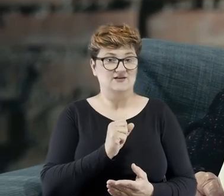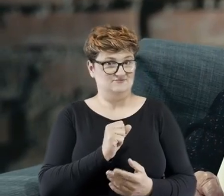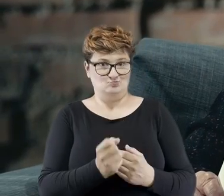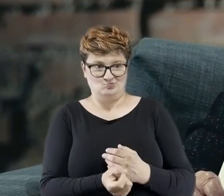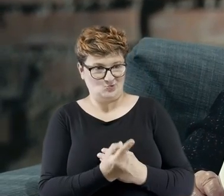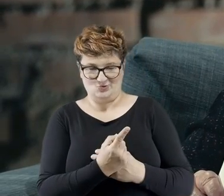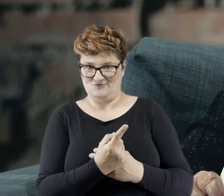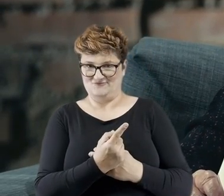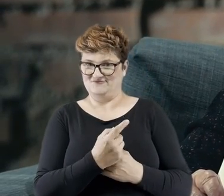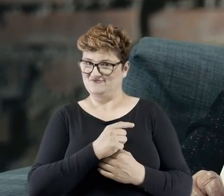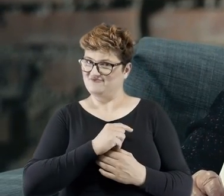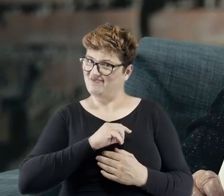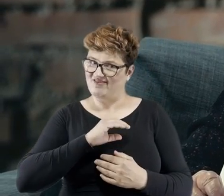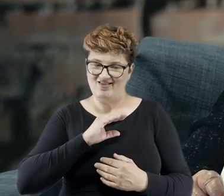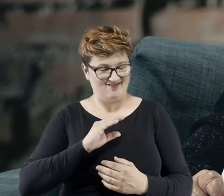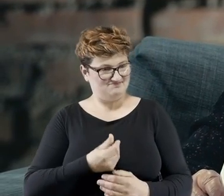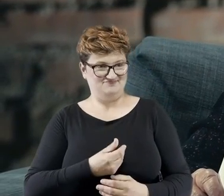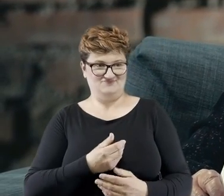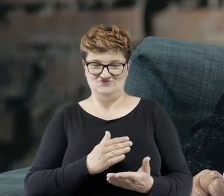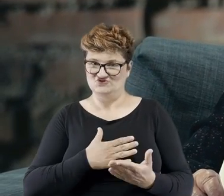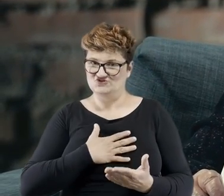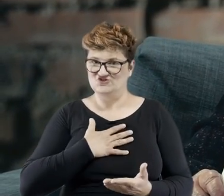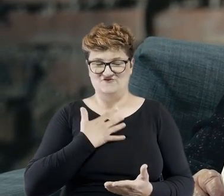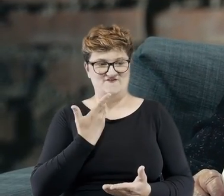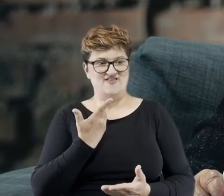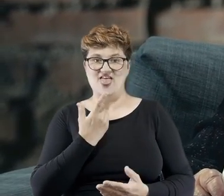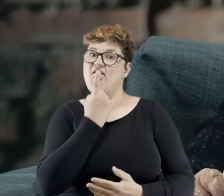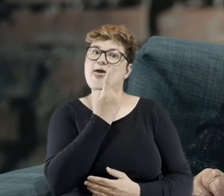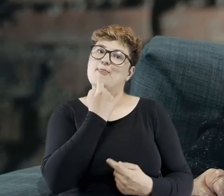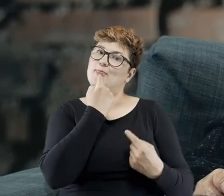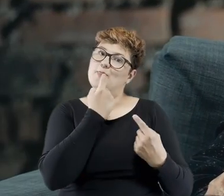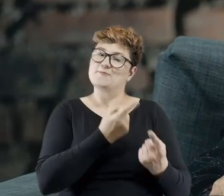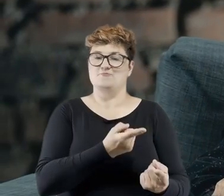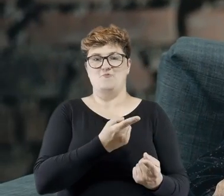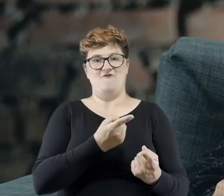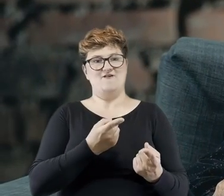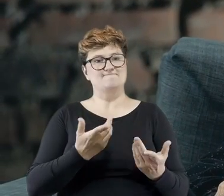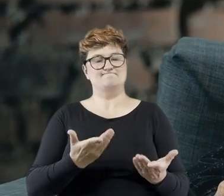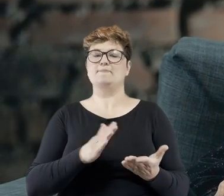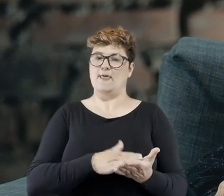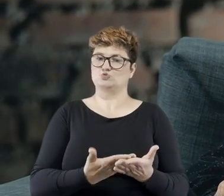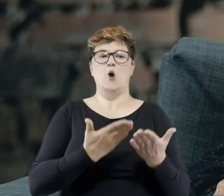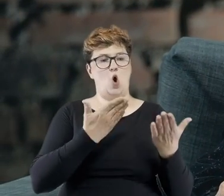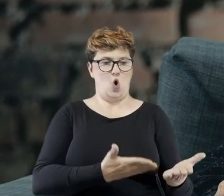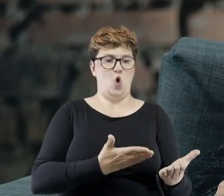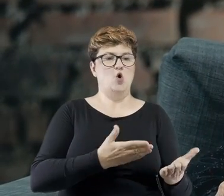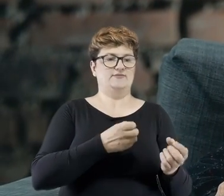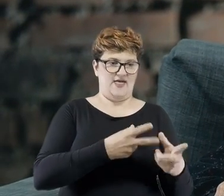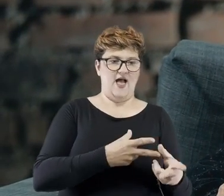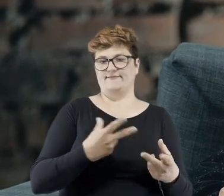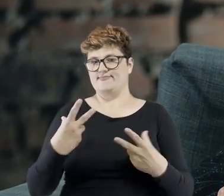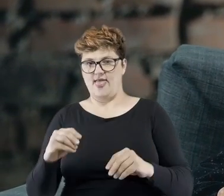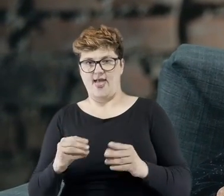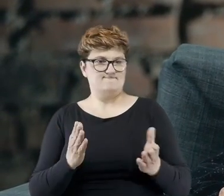dziwnym fenomenem, o którym właściwie niczego nie można powiedzieć w sposób taki że powiem na przykład tak albo